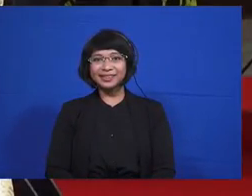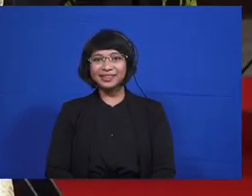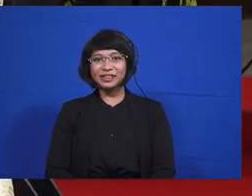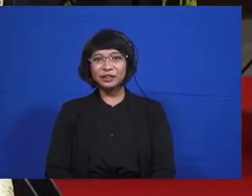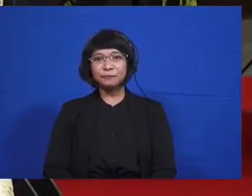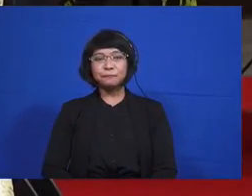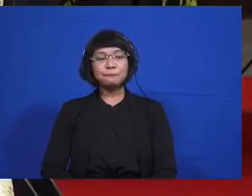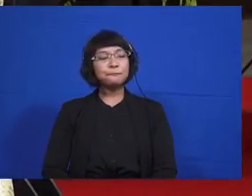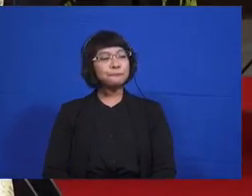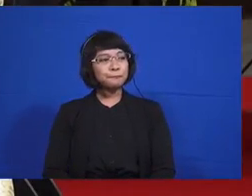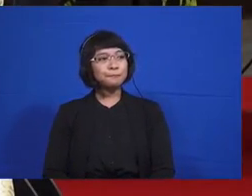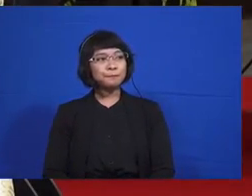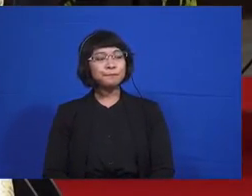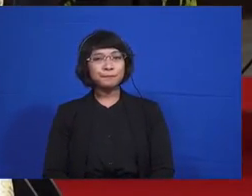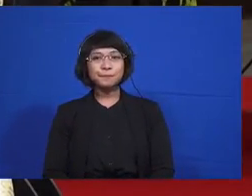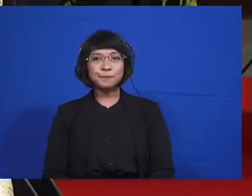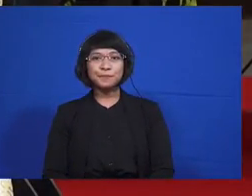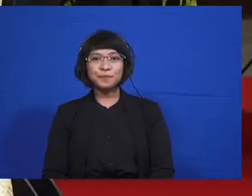pasti